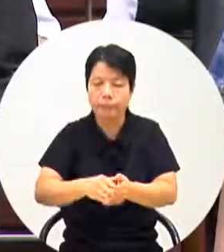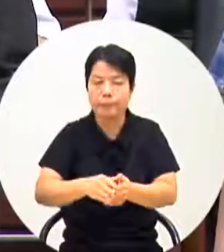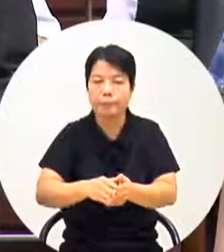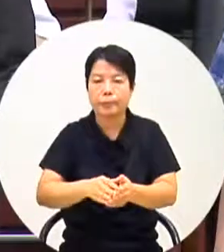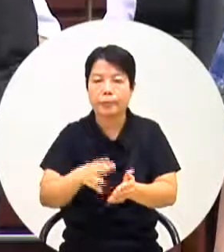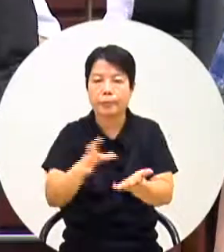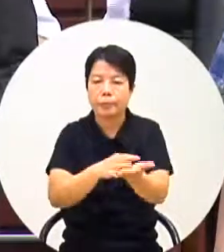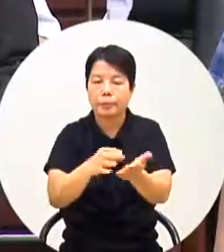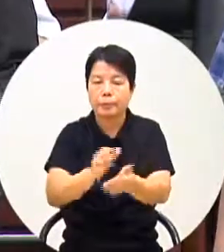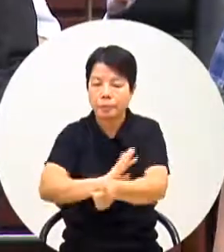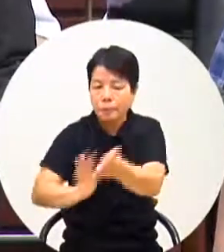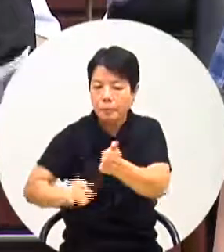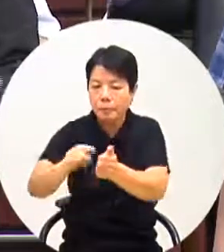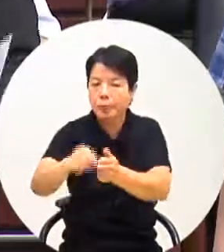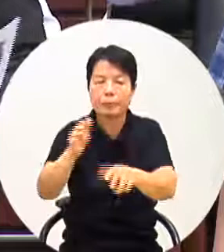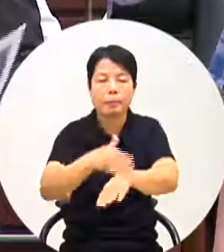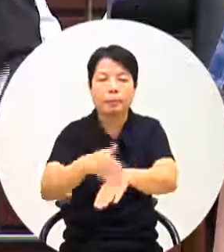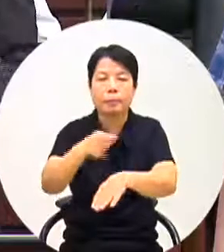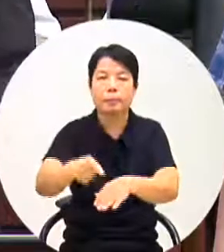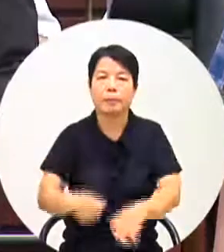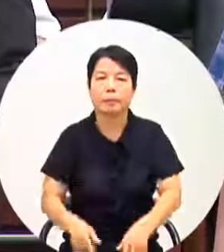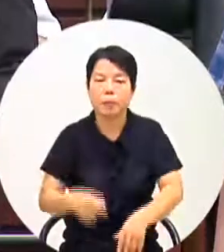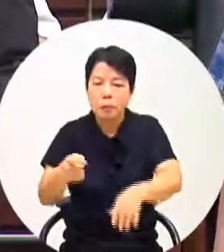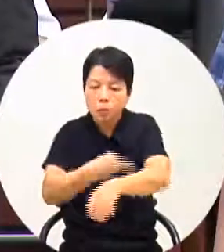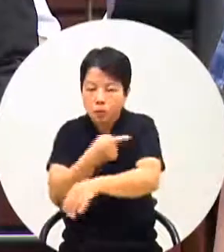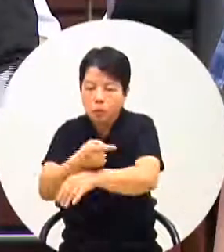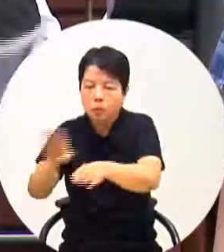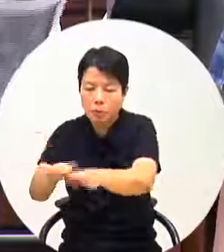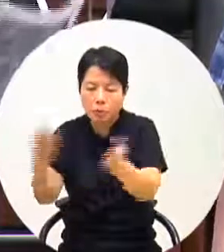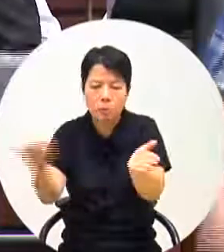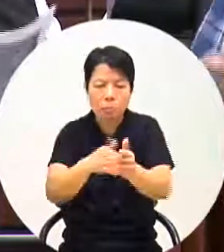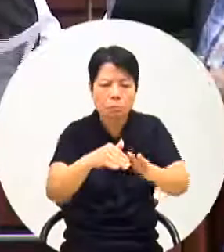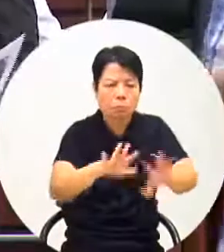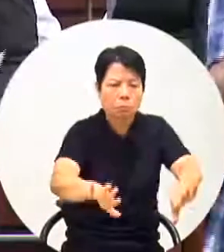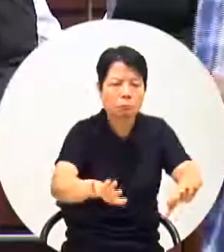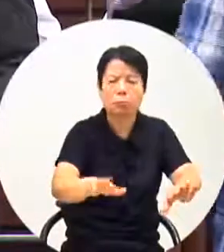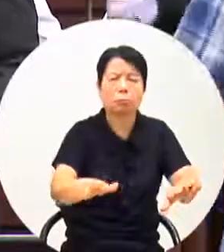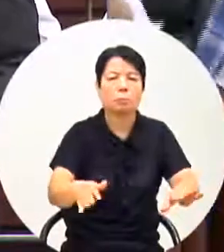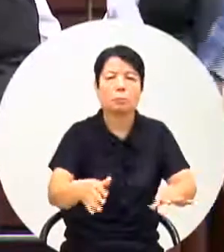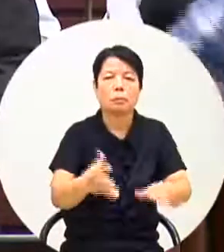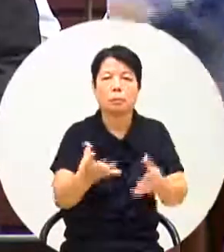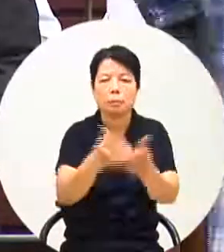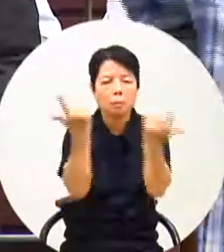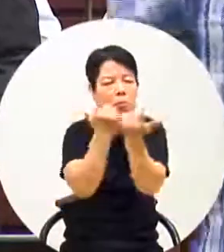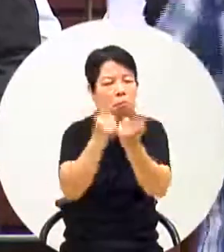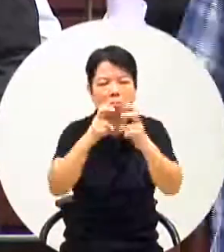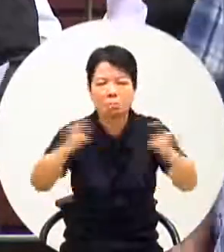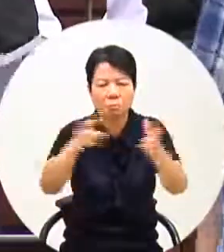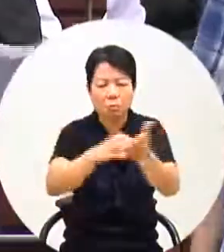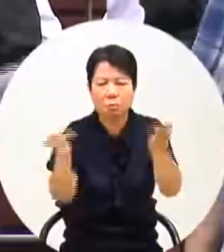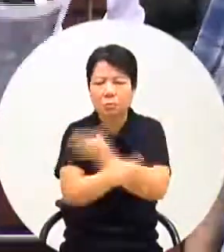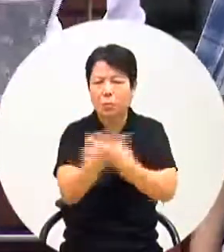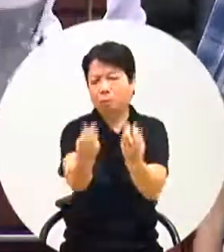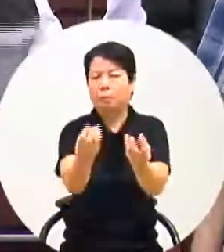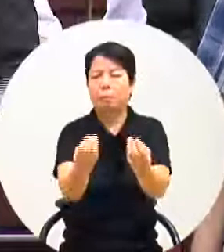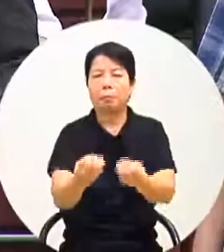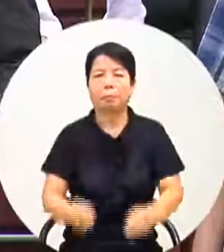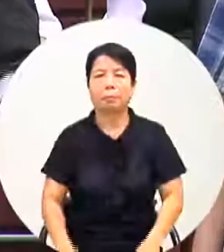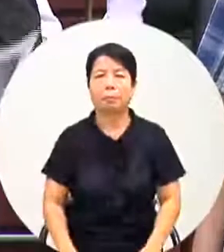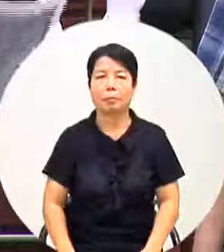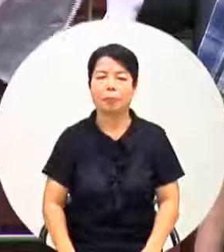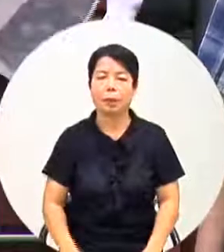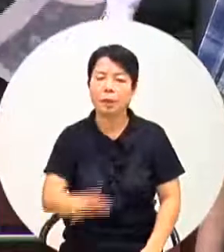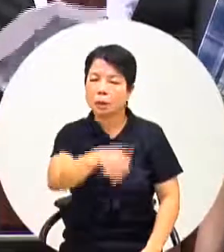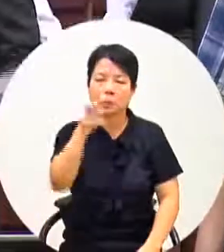这个，简单讲，从头到尾其实就无这个代志啦。啊， 怎么会惹那个主委那么生气？ 啊，伊有五